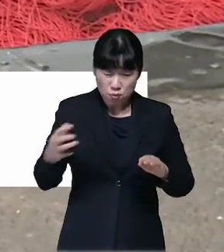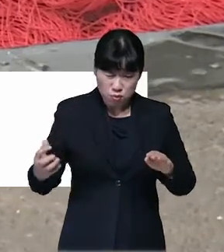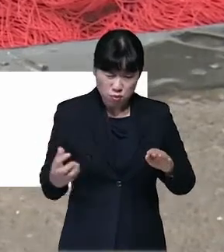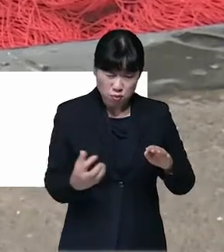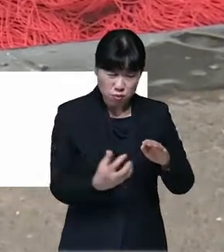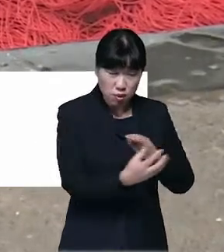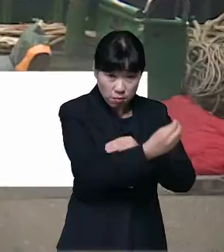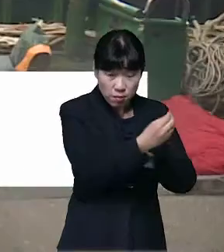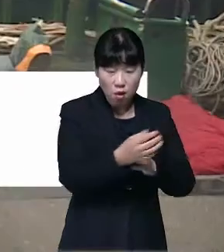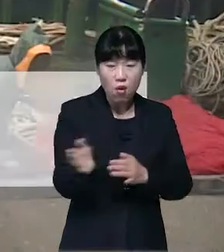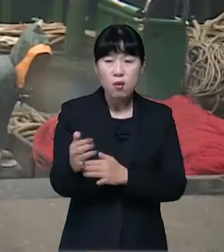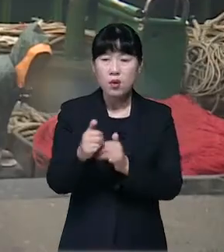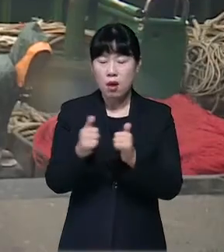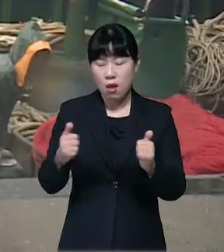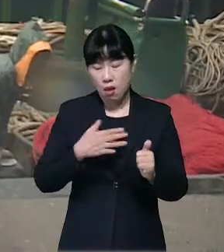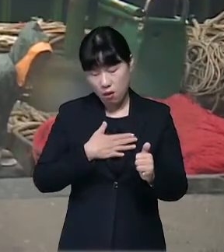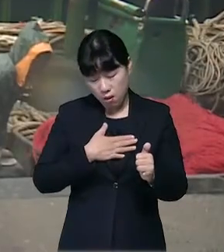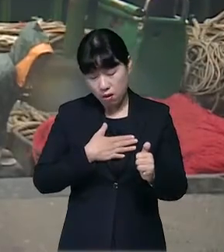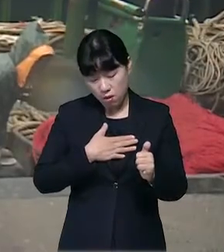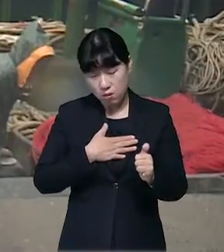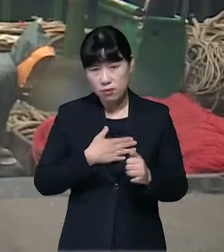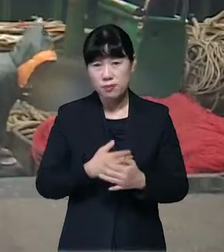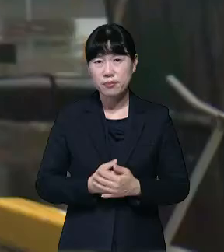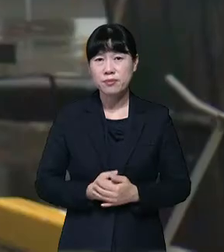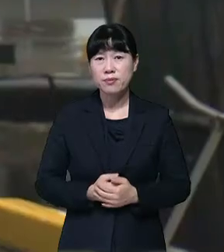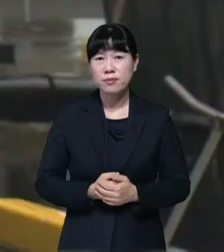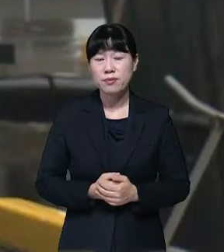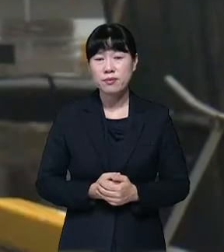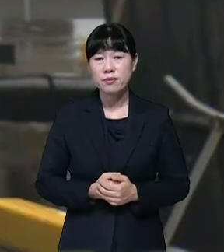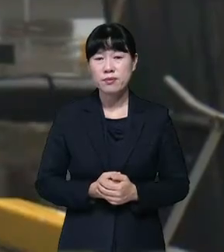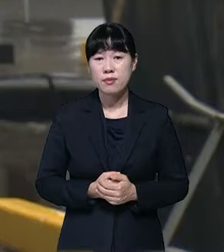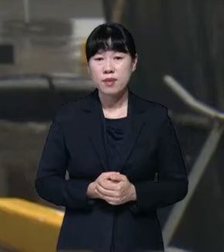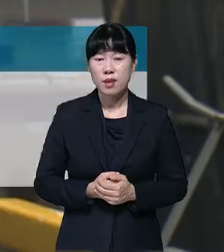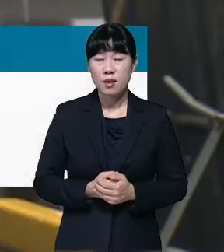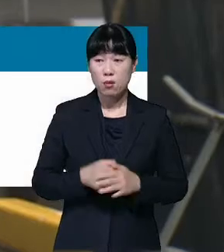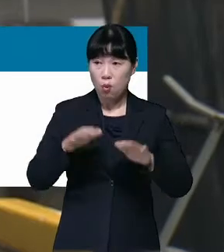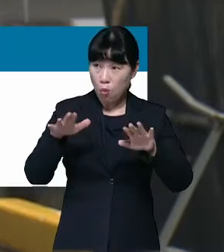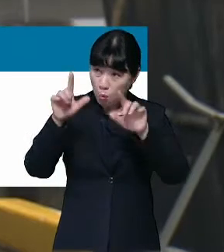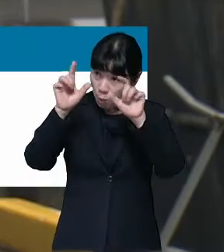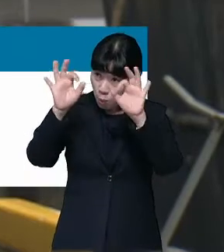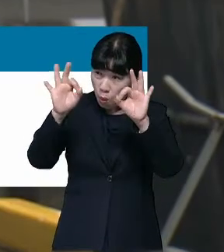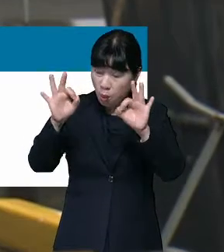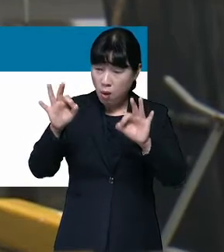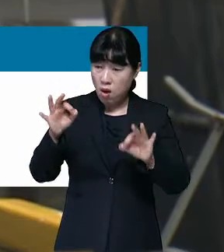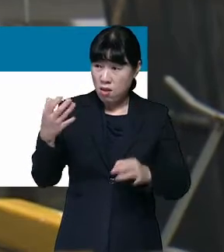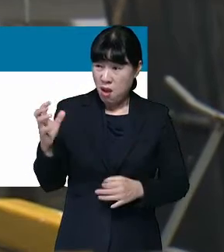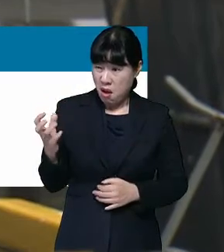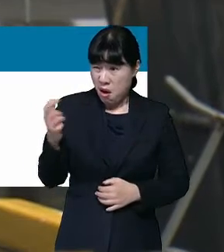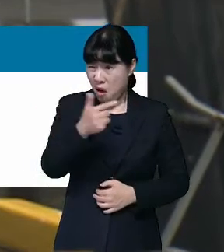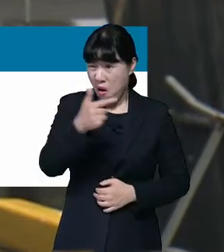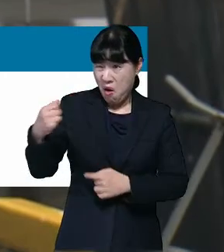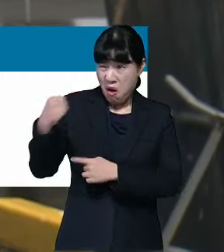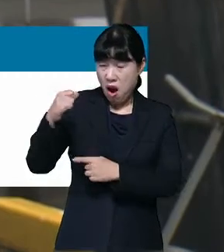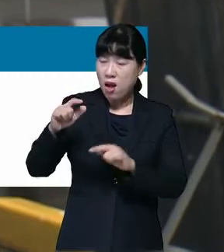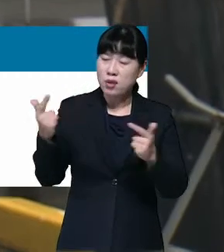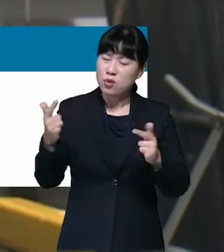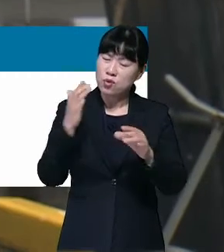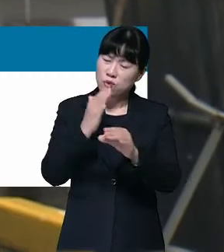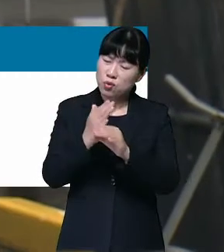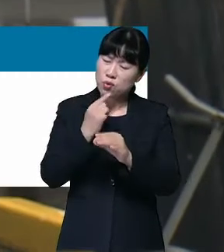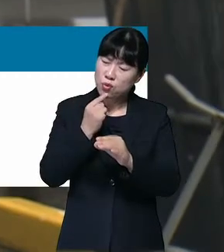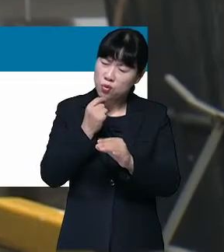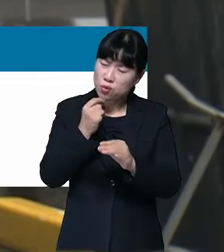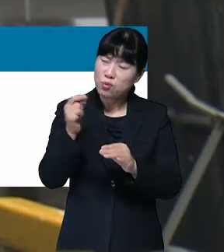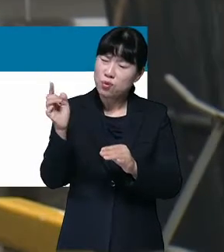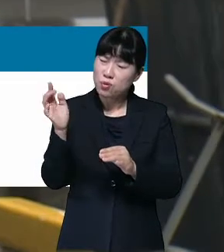남해안을 통과하면서 어민들은 가슴을 쓸어내렸습니다. 이 정도 되면 그렇게 큰 태풍이라고 볼 수 없고 뭐 제가 봤을 중소형